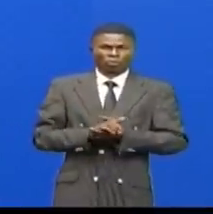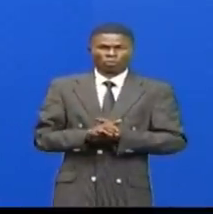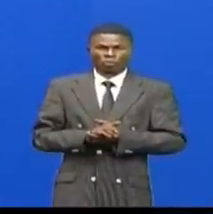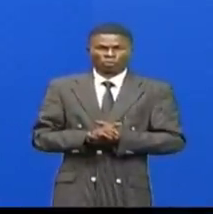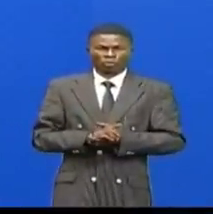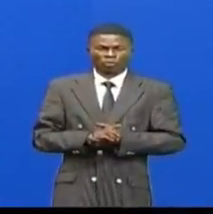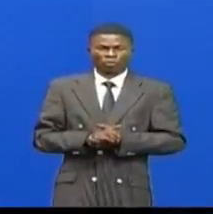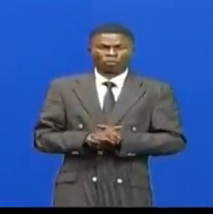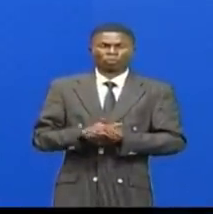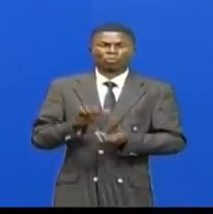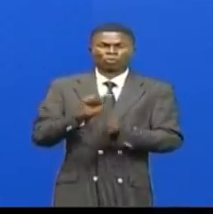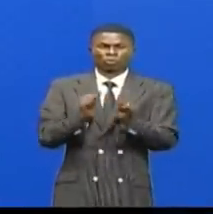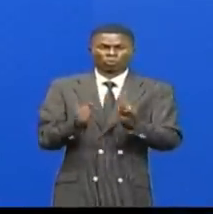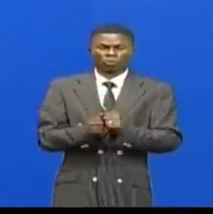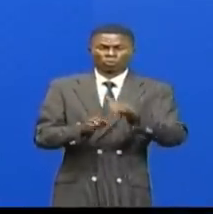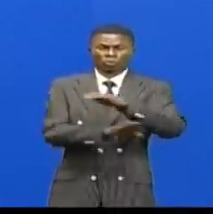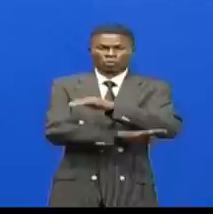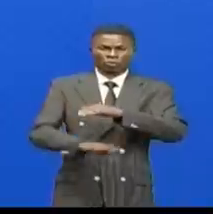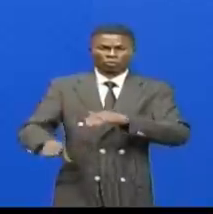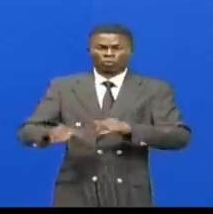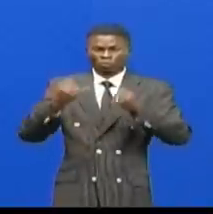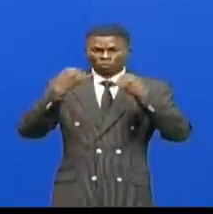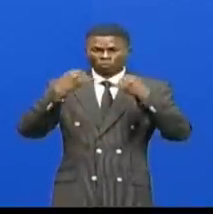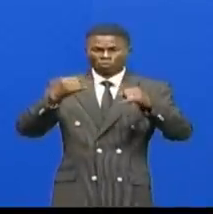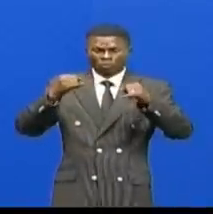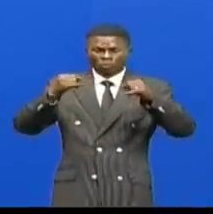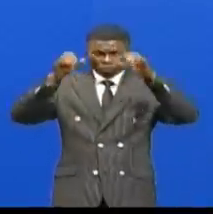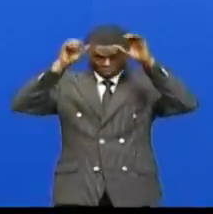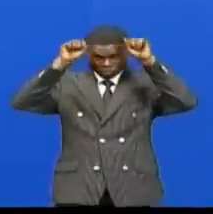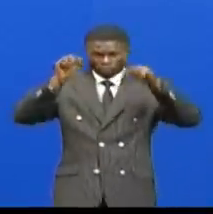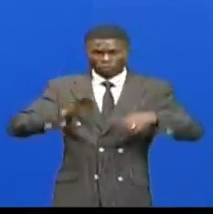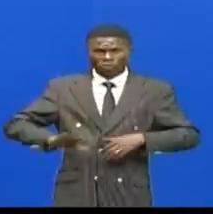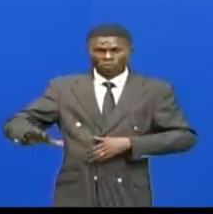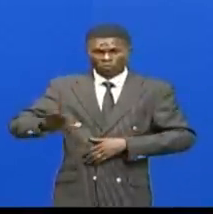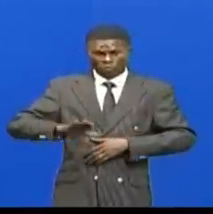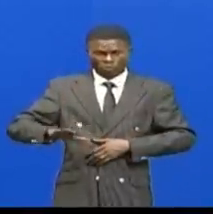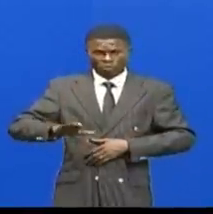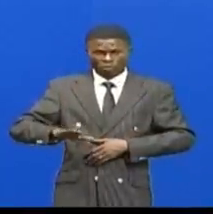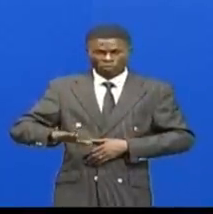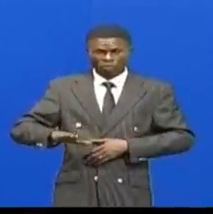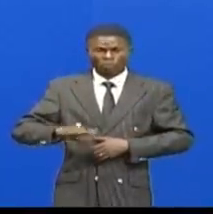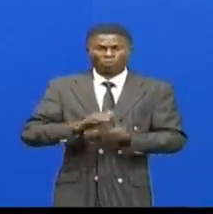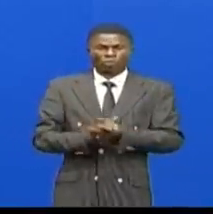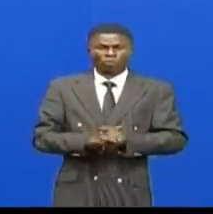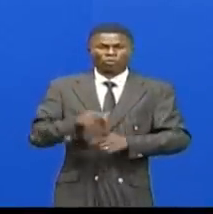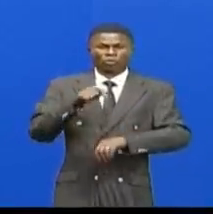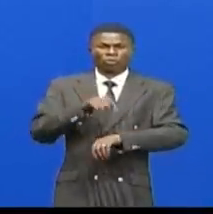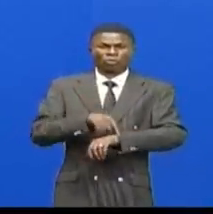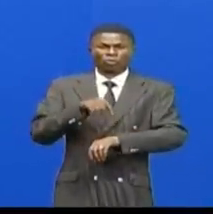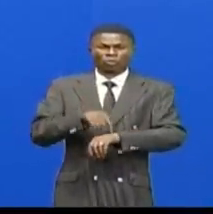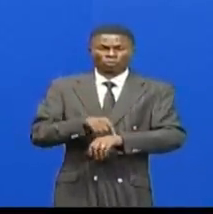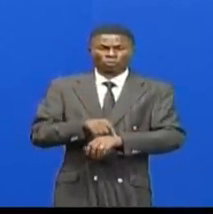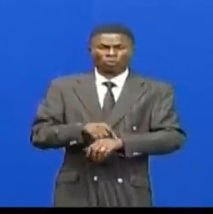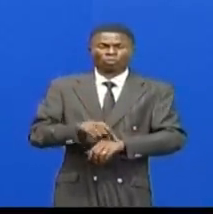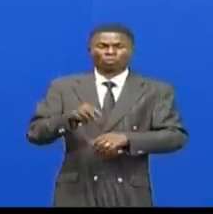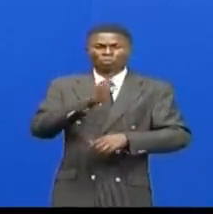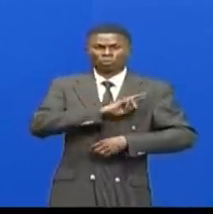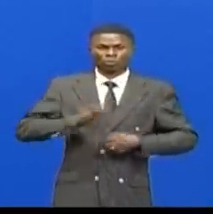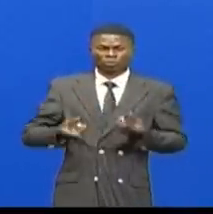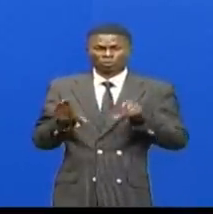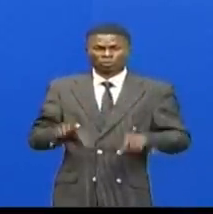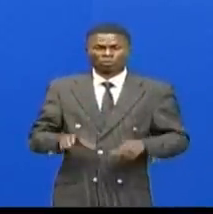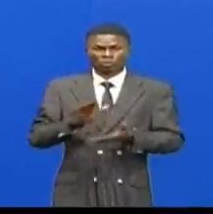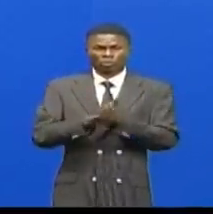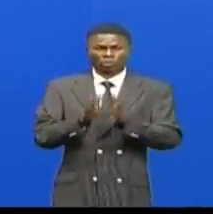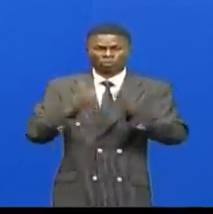Le dernier point de la communication du président de la République a porté sur le mandat de la République démocratique du Congo à la tête